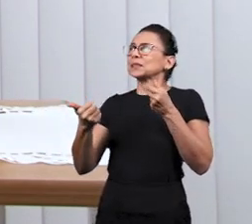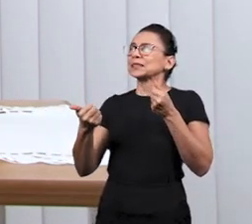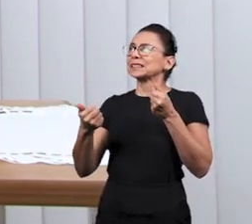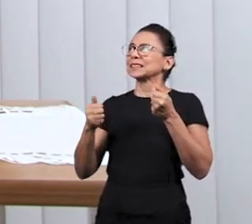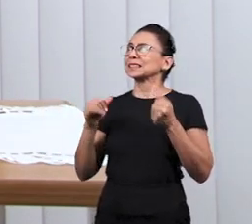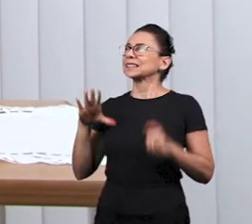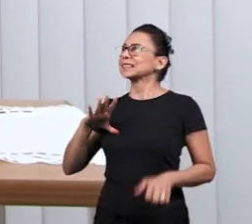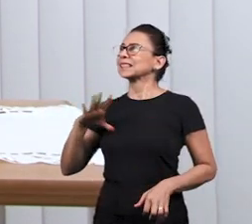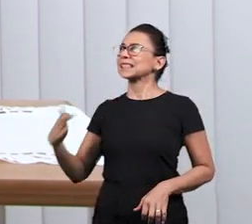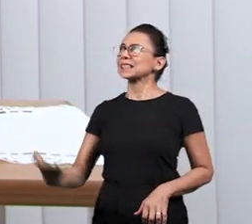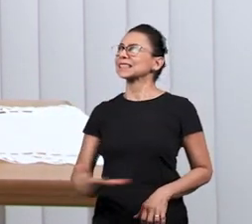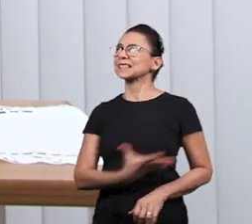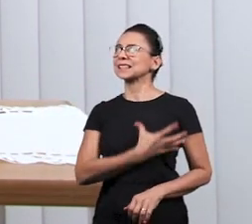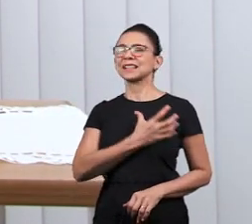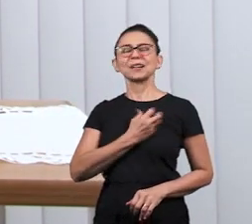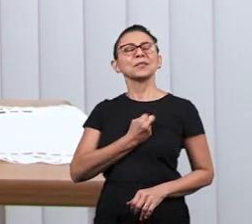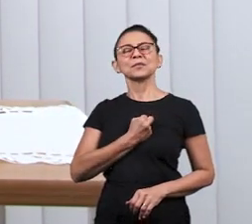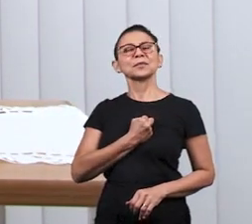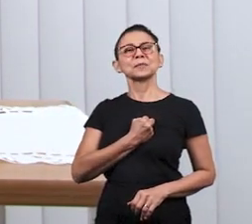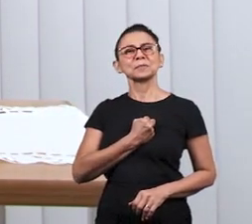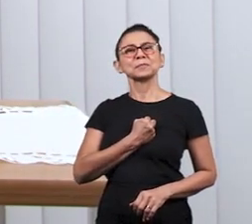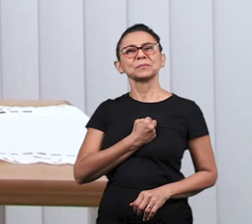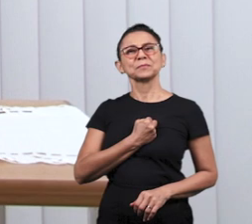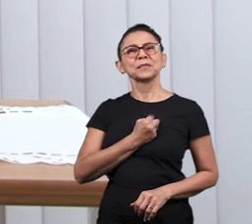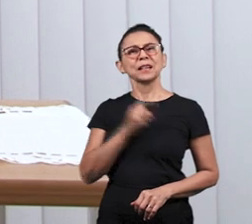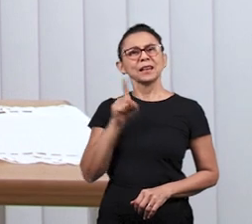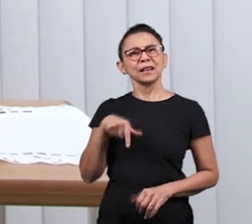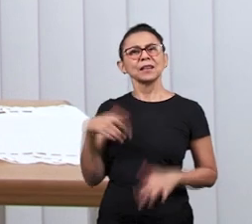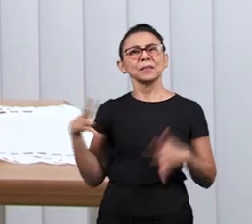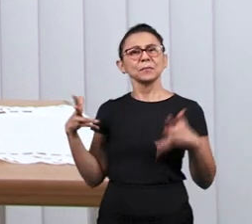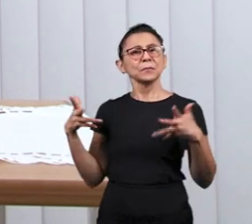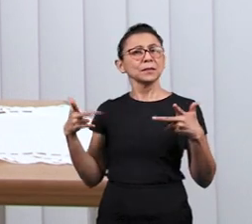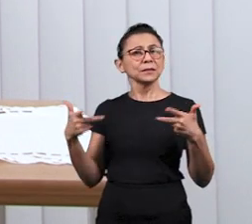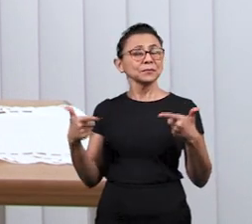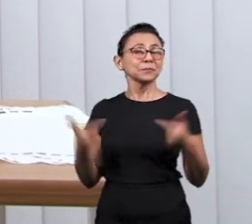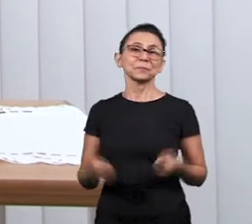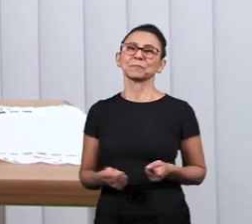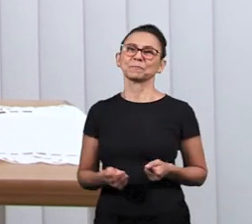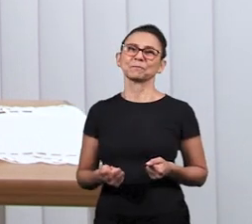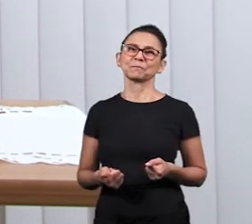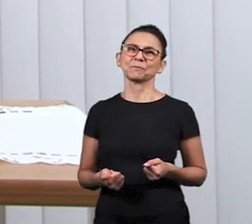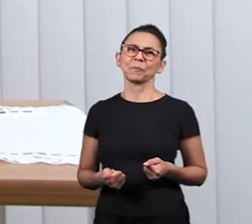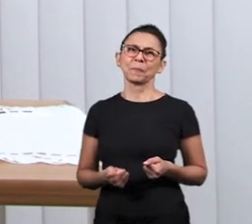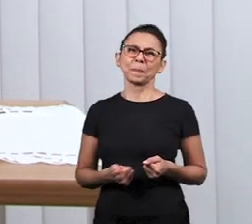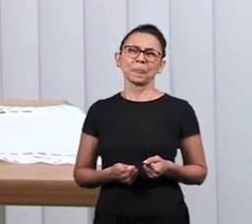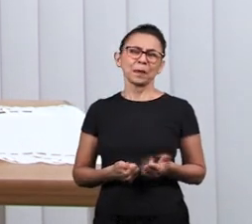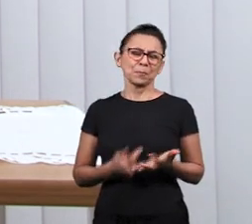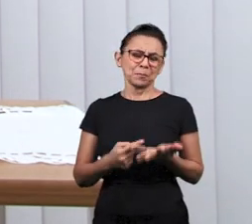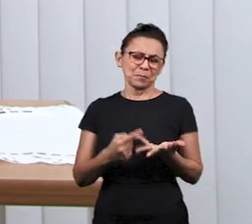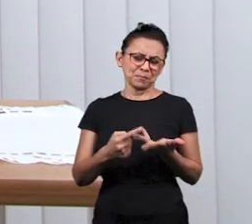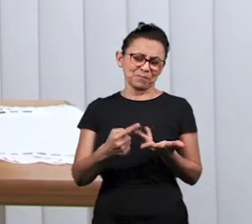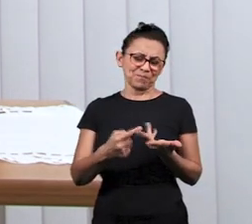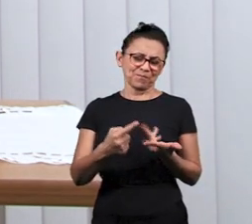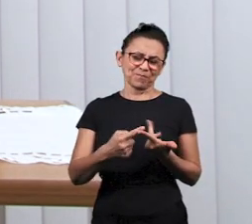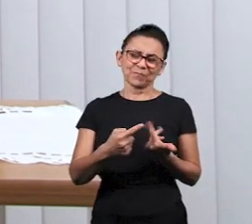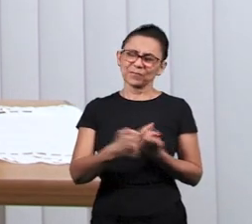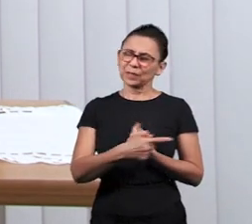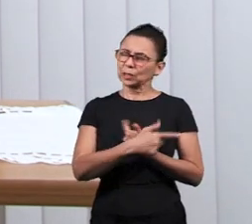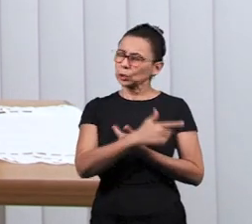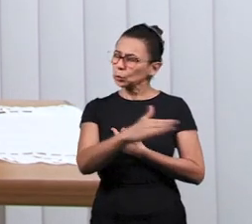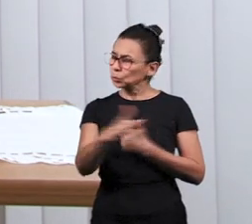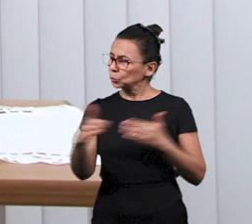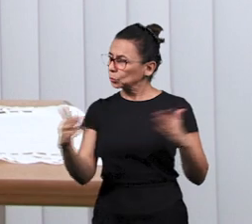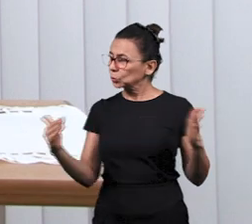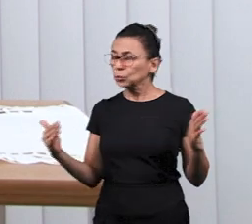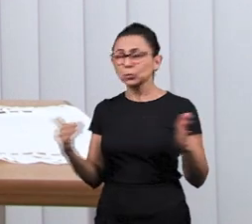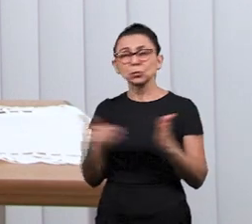благодать, спасительная, она достигла нас. И это чудно. Бог